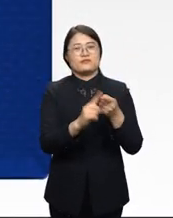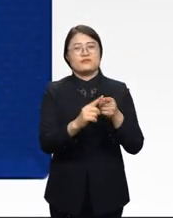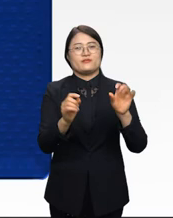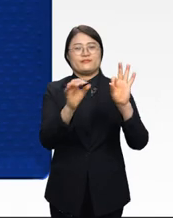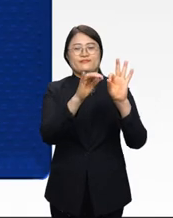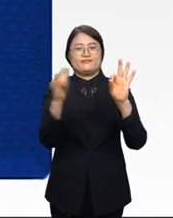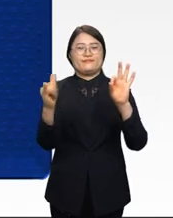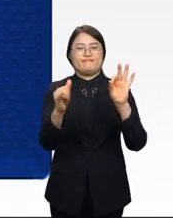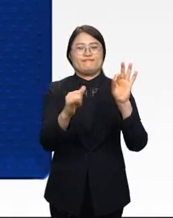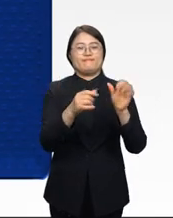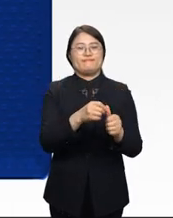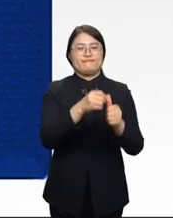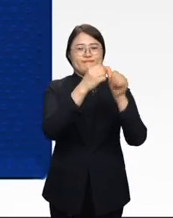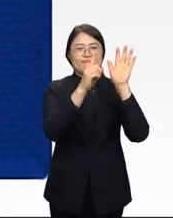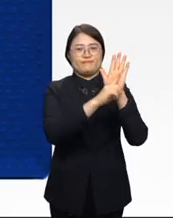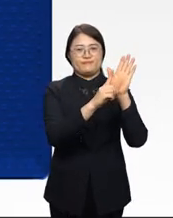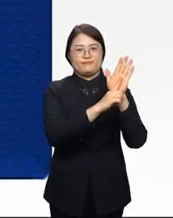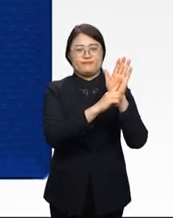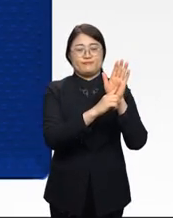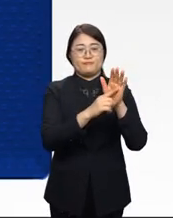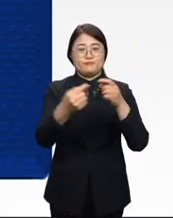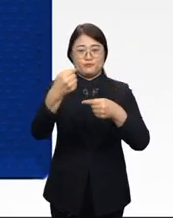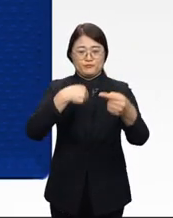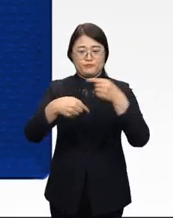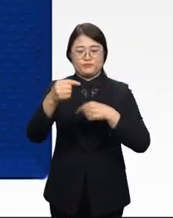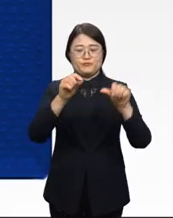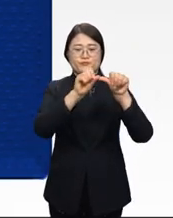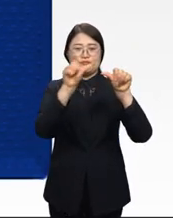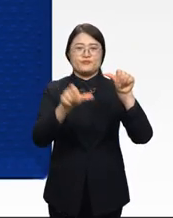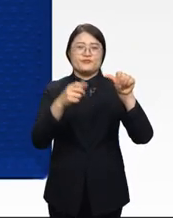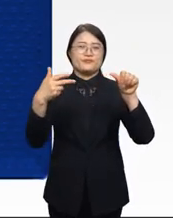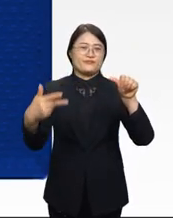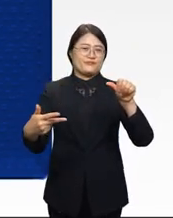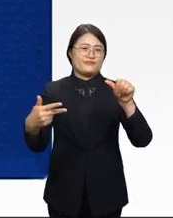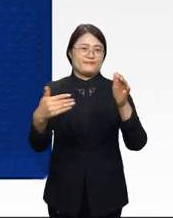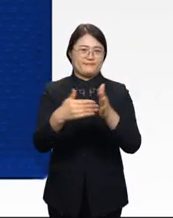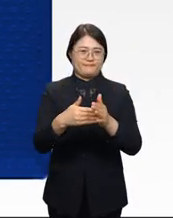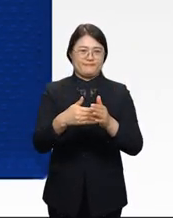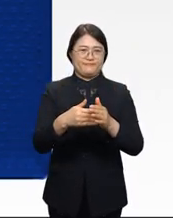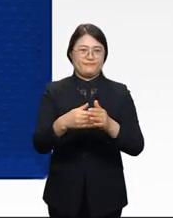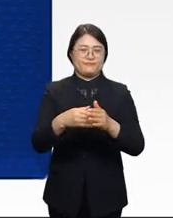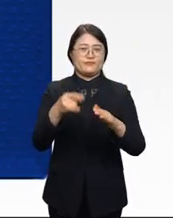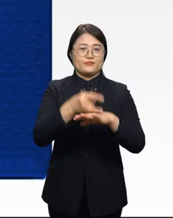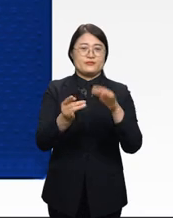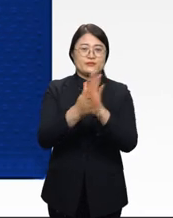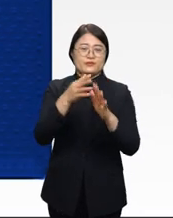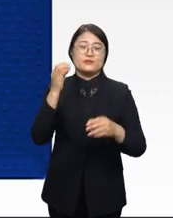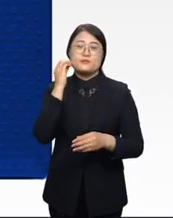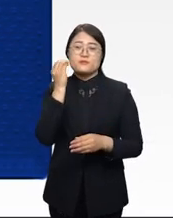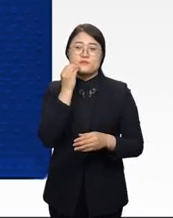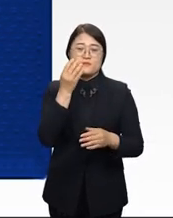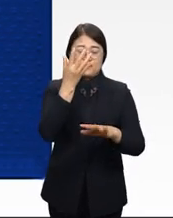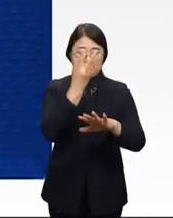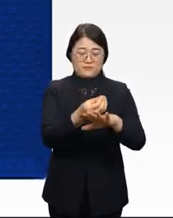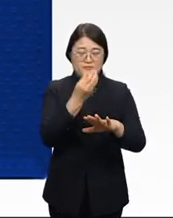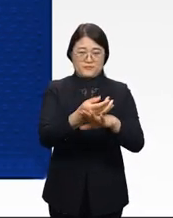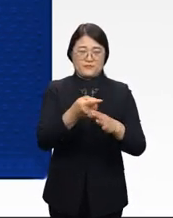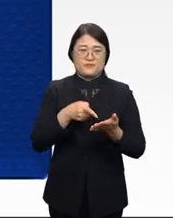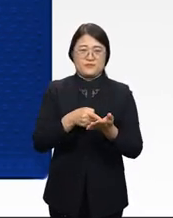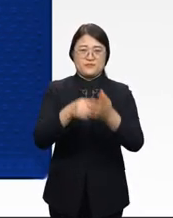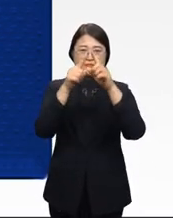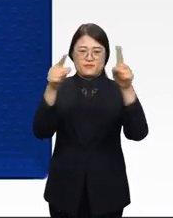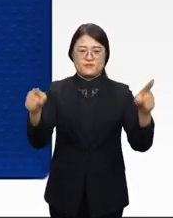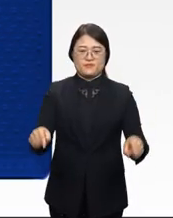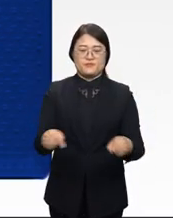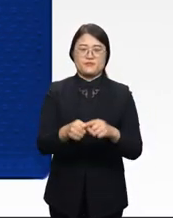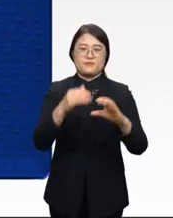10명씩을 모집하며 접수는 5월 7일까지 의왕시 홈페이지에서 참가 신청서를 다운받아 이메일로 제출하시면